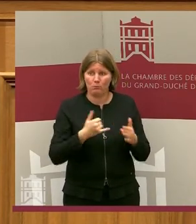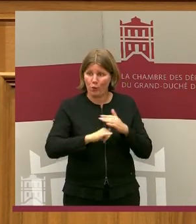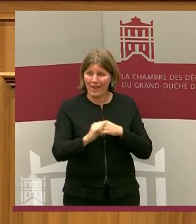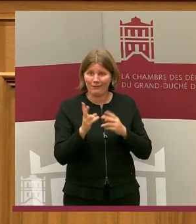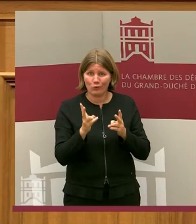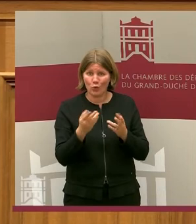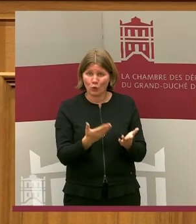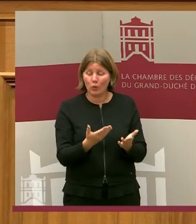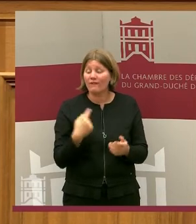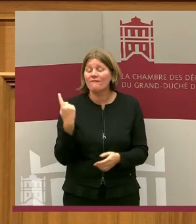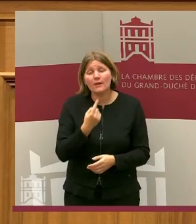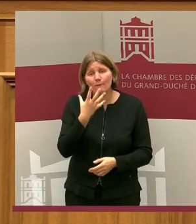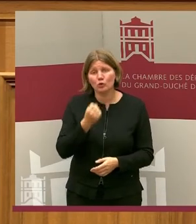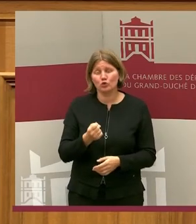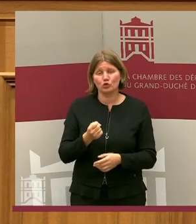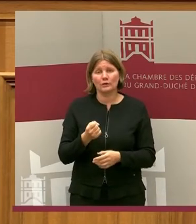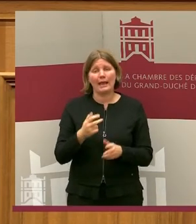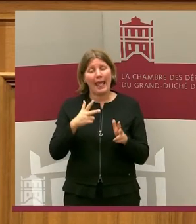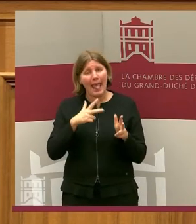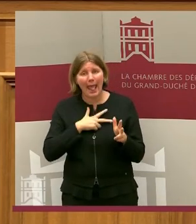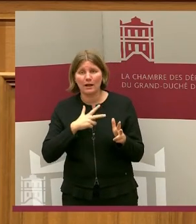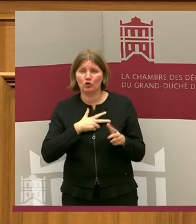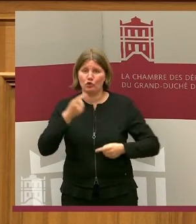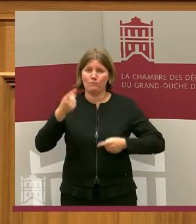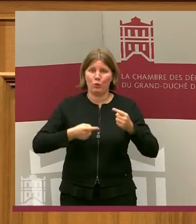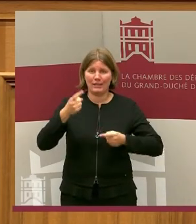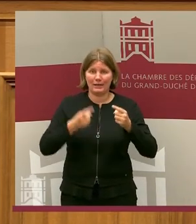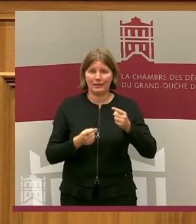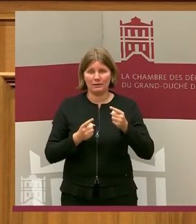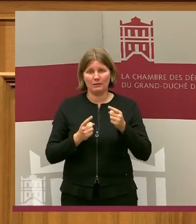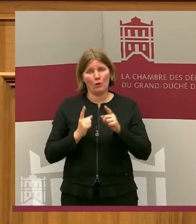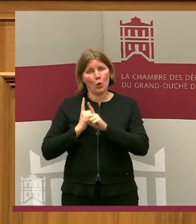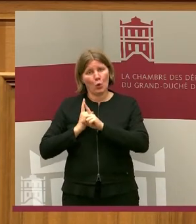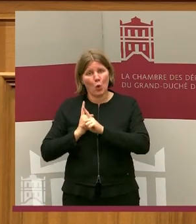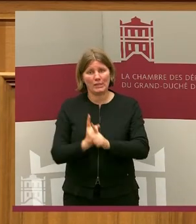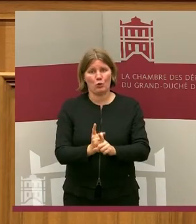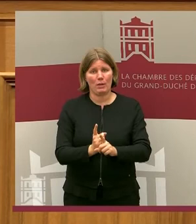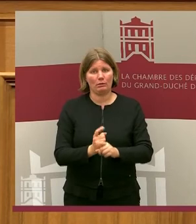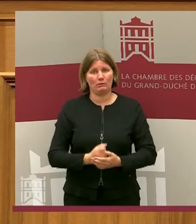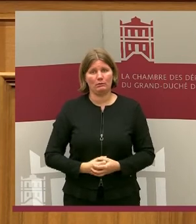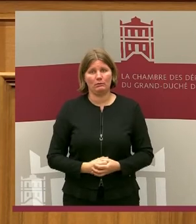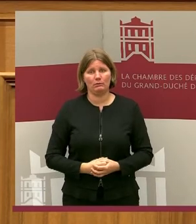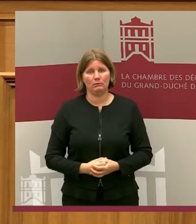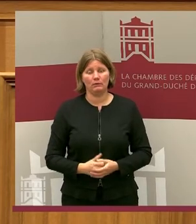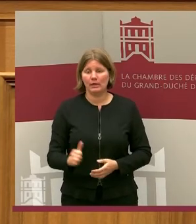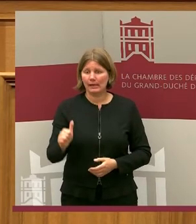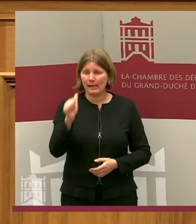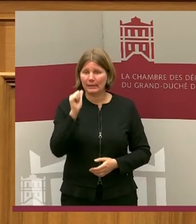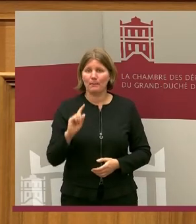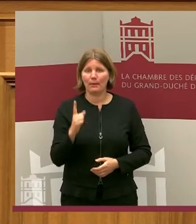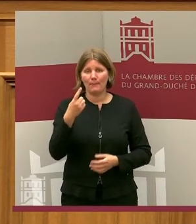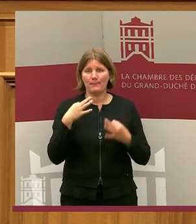konsequente und ehrliche Politik. Der Premier hat gestern ein Pirouette gedreht, was